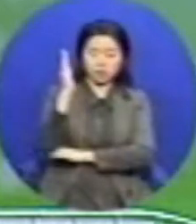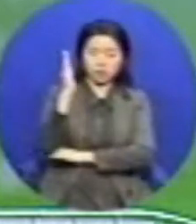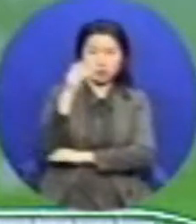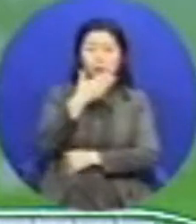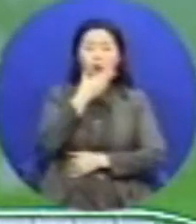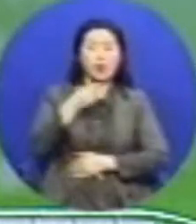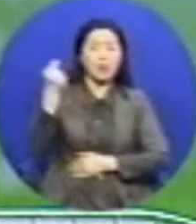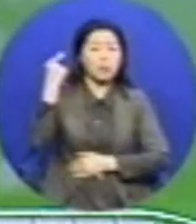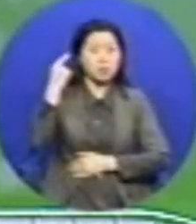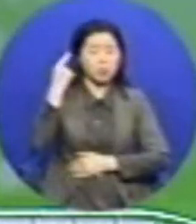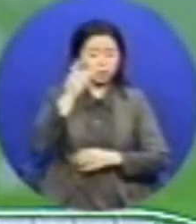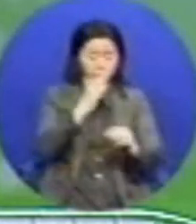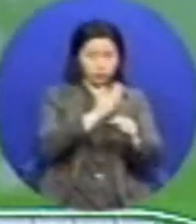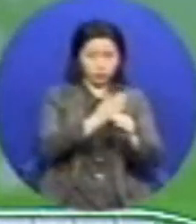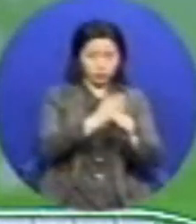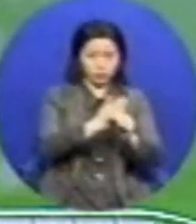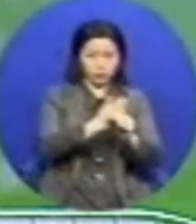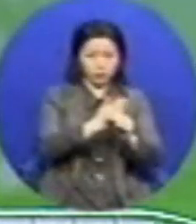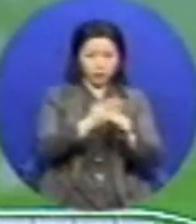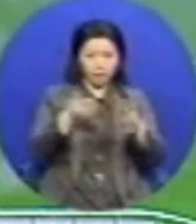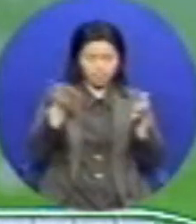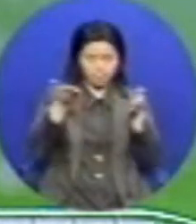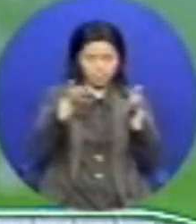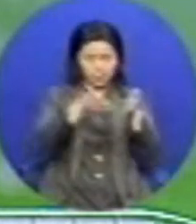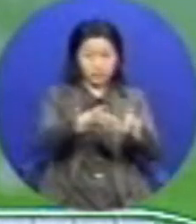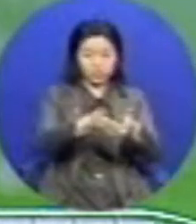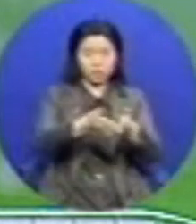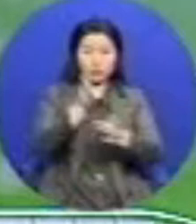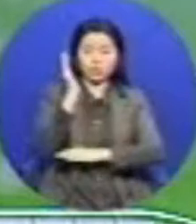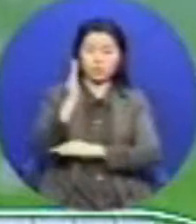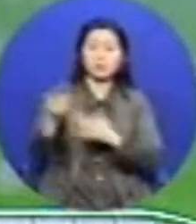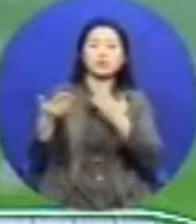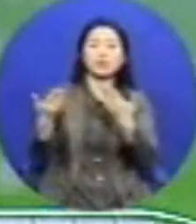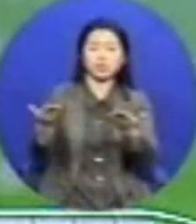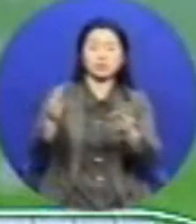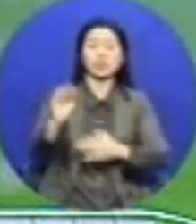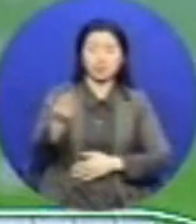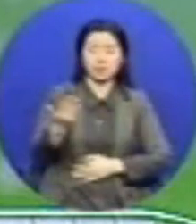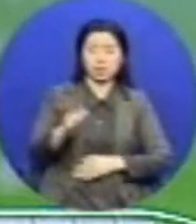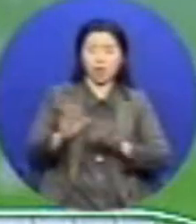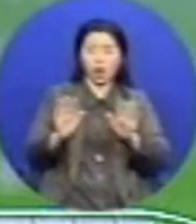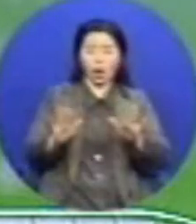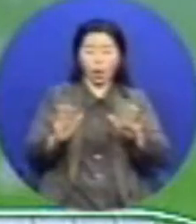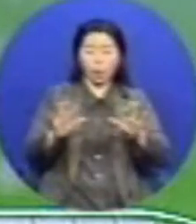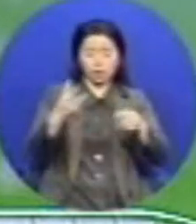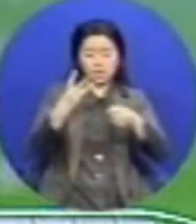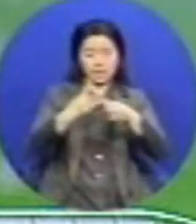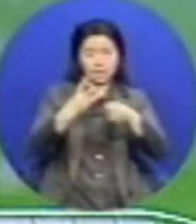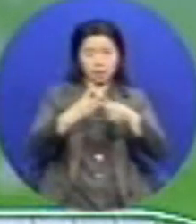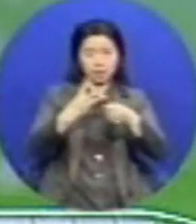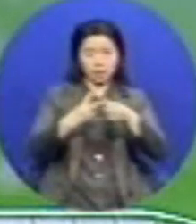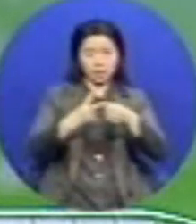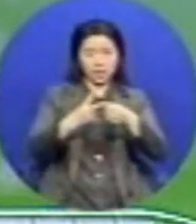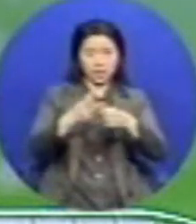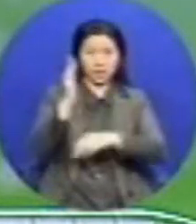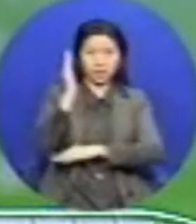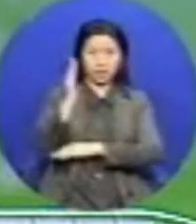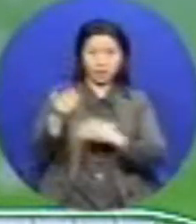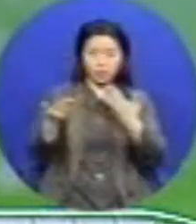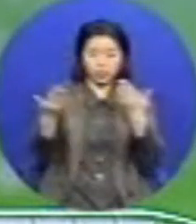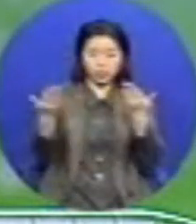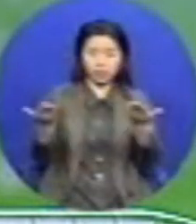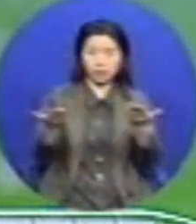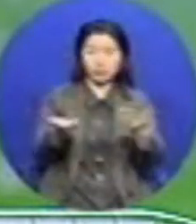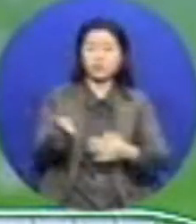맞추어서 설교를 하게 된겁니다 오늘 세번째 설교를 드리는데 에